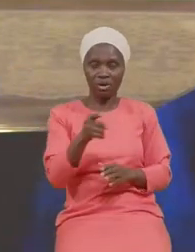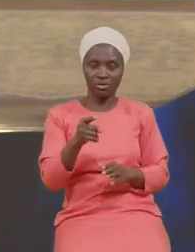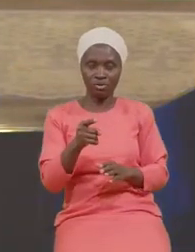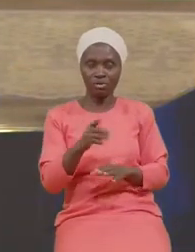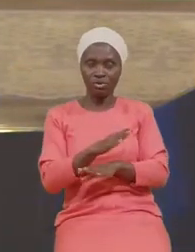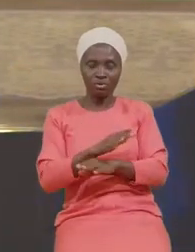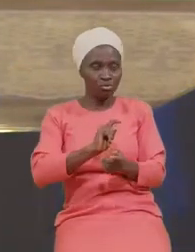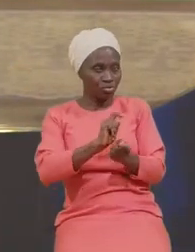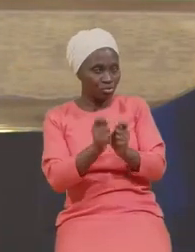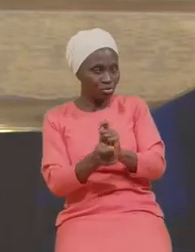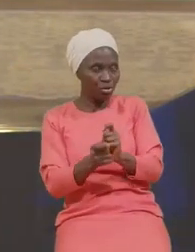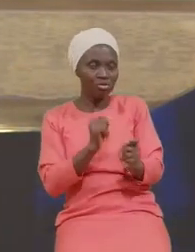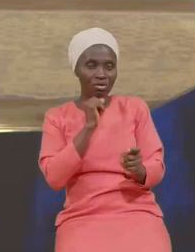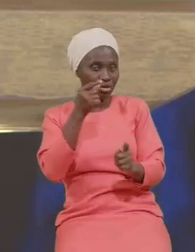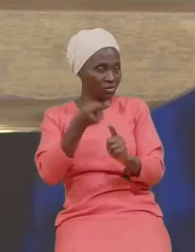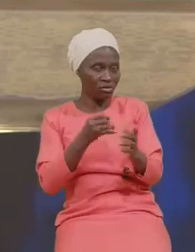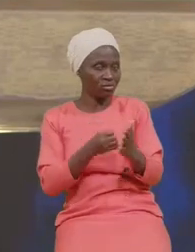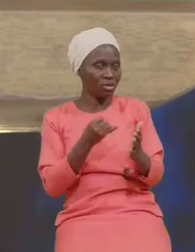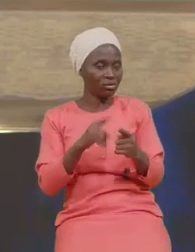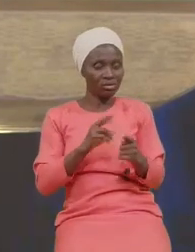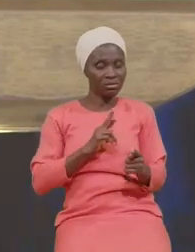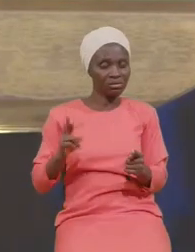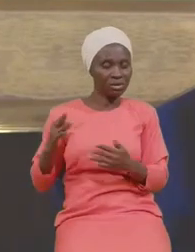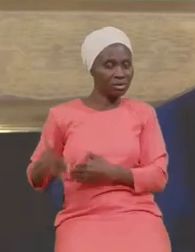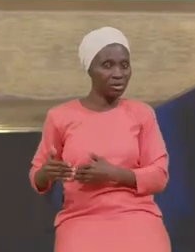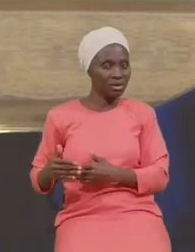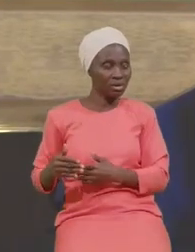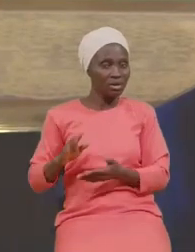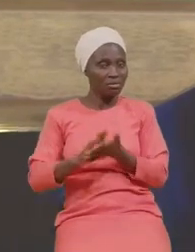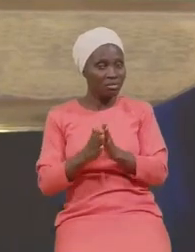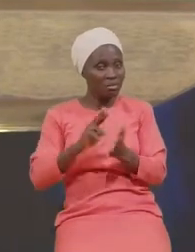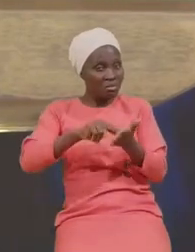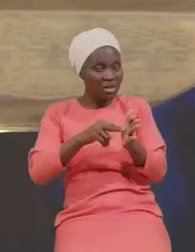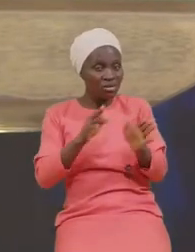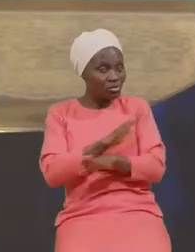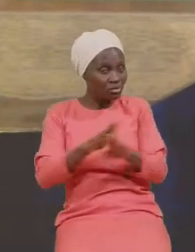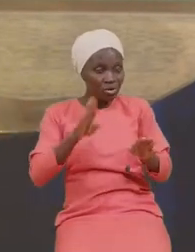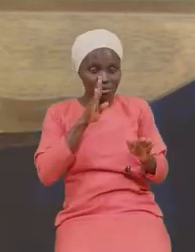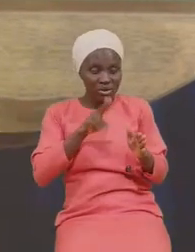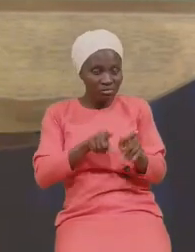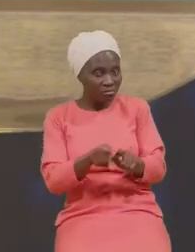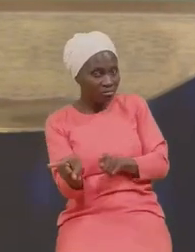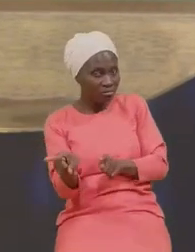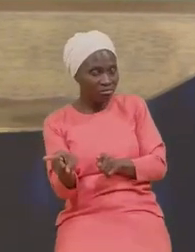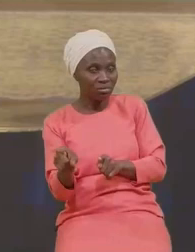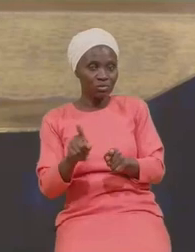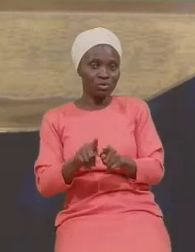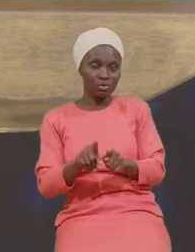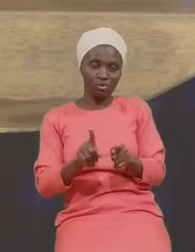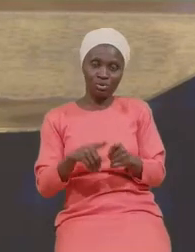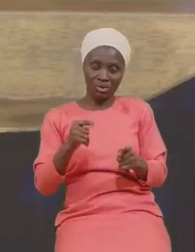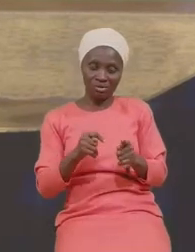faut pas dévier faut pas être distrait ni à gauche